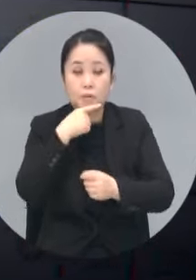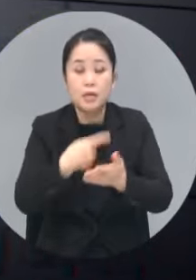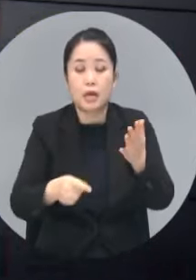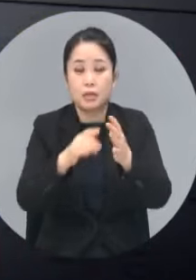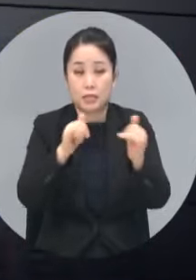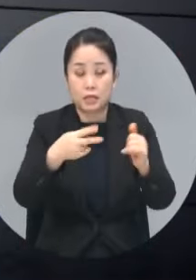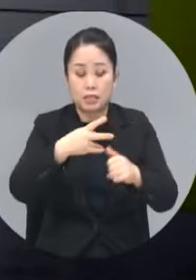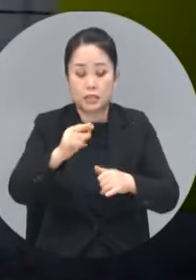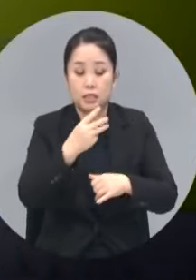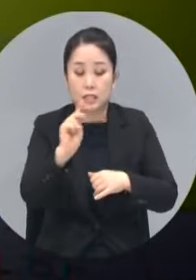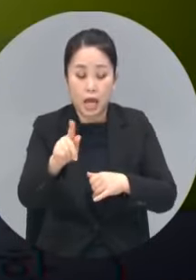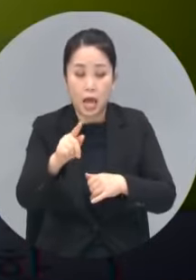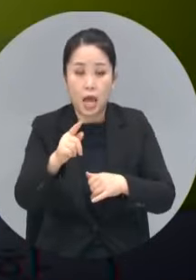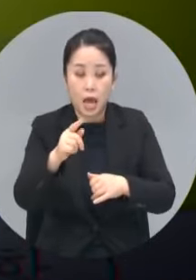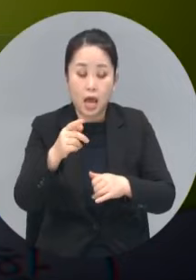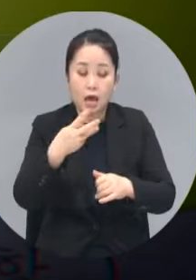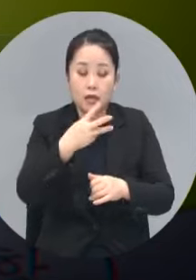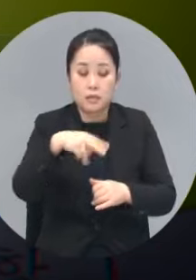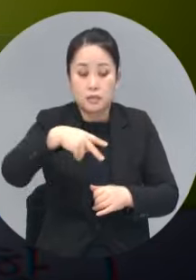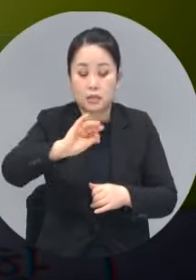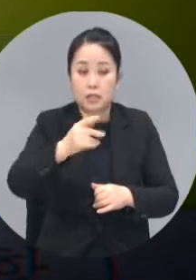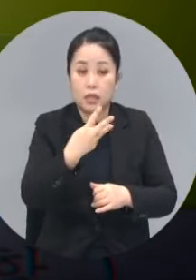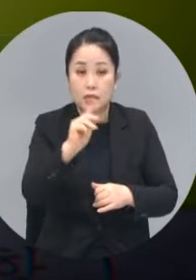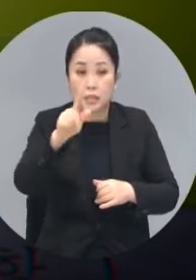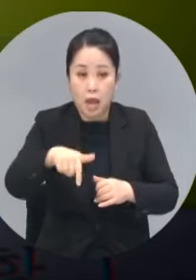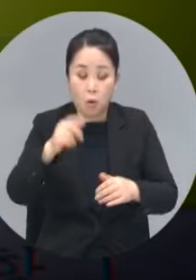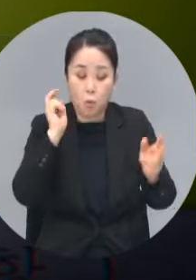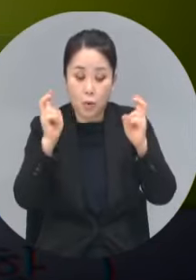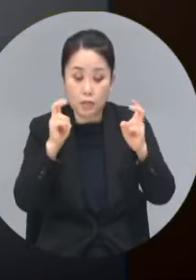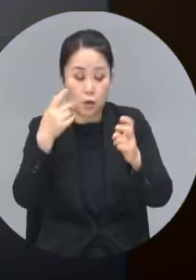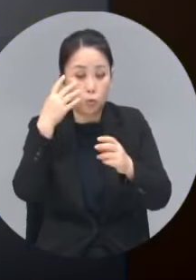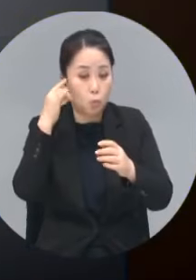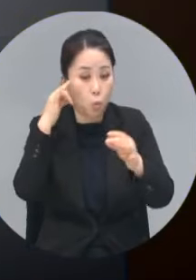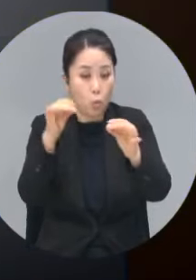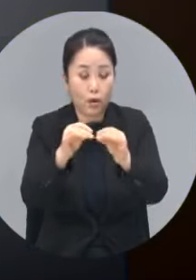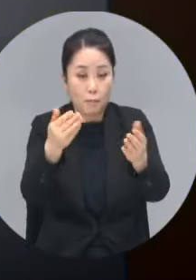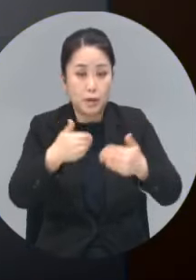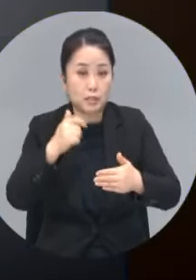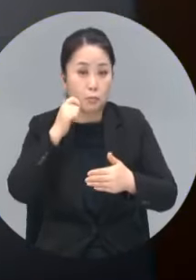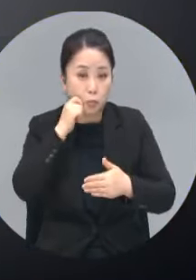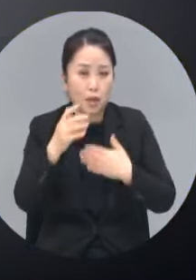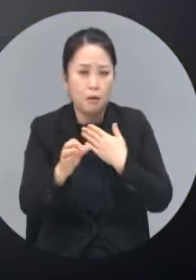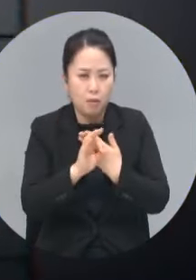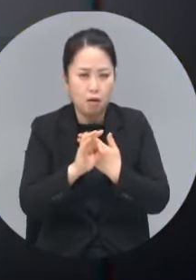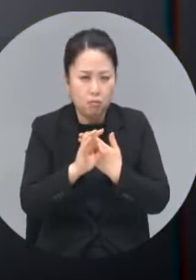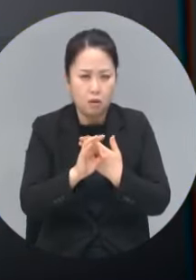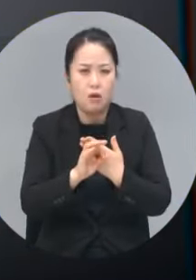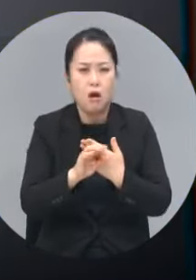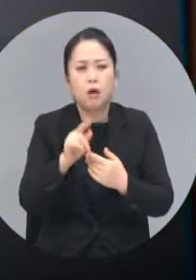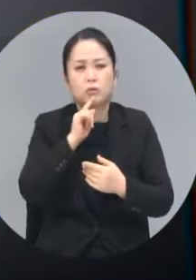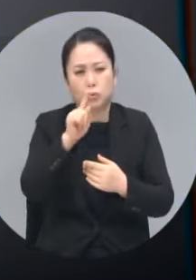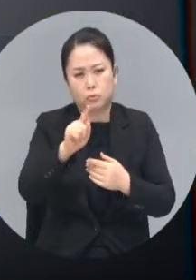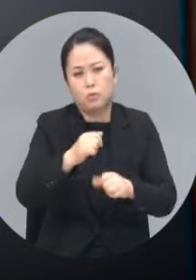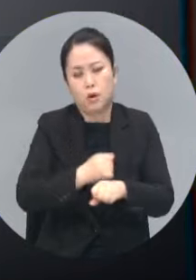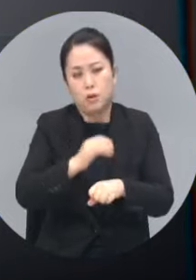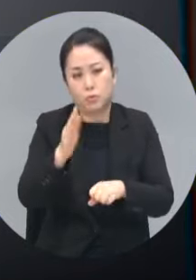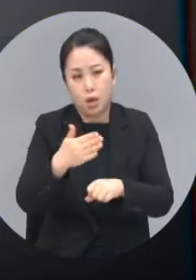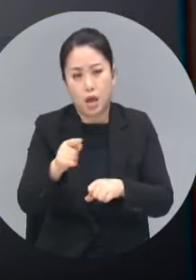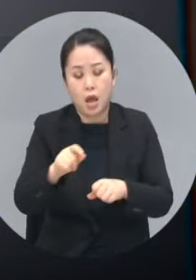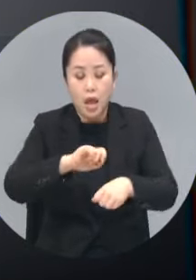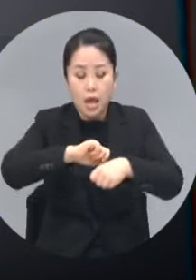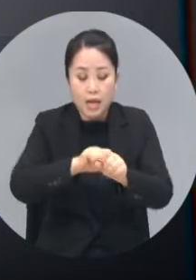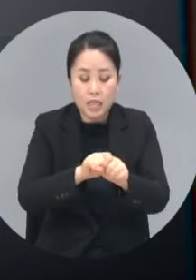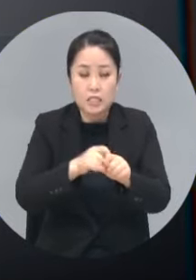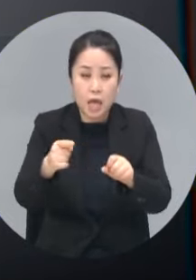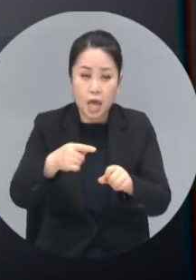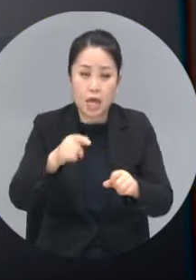경우에 건물인도 소송에서 수할 수밖에 없었습니다 주택인도 소송의 유 정지 제도와 강제집행 일시정지 제도가